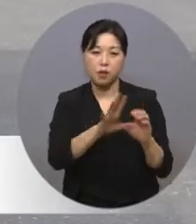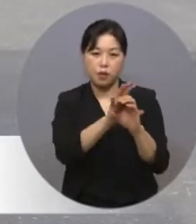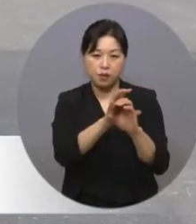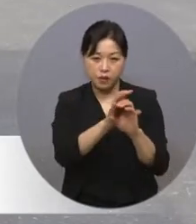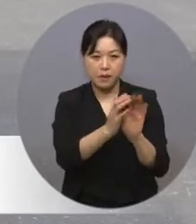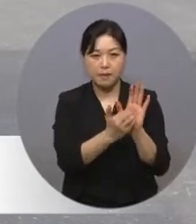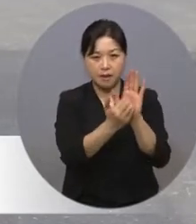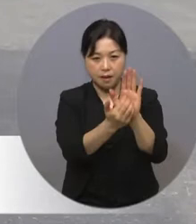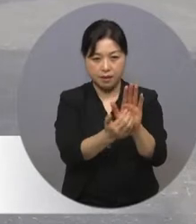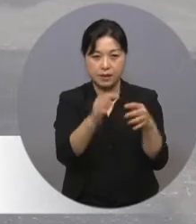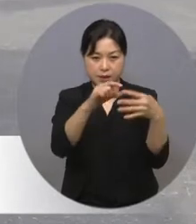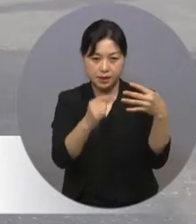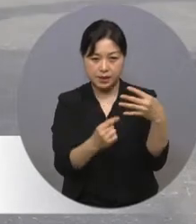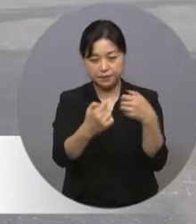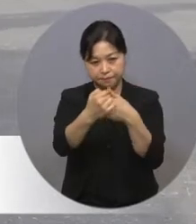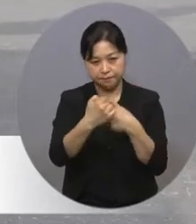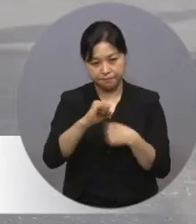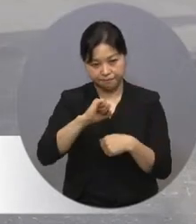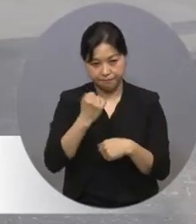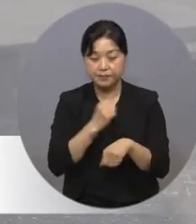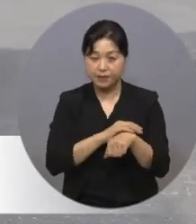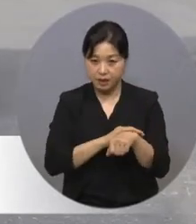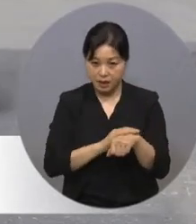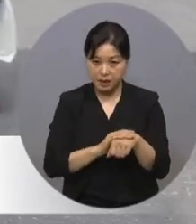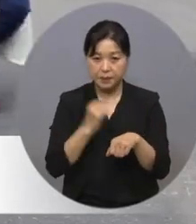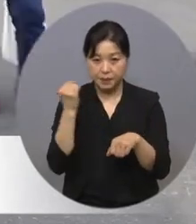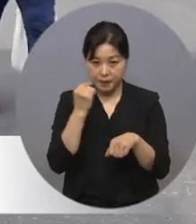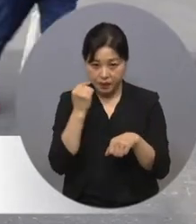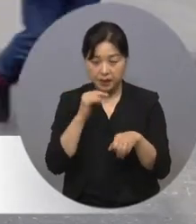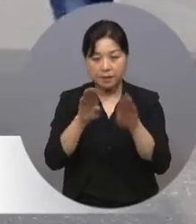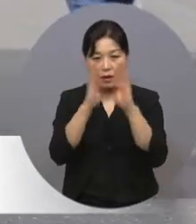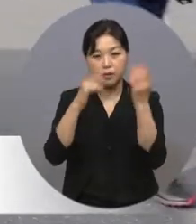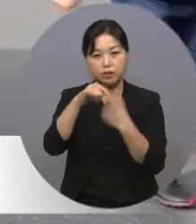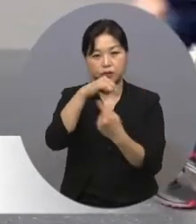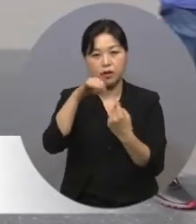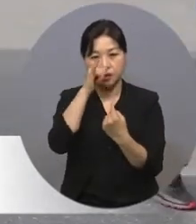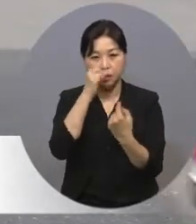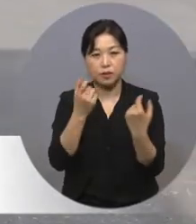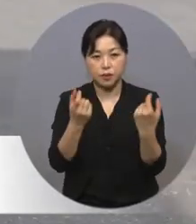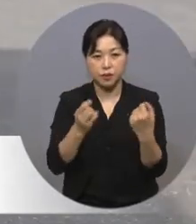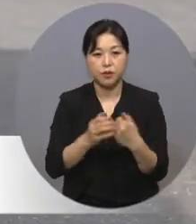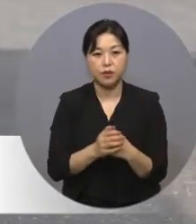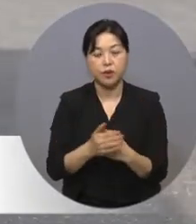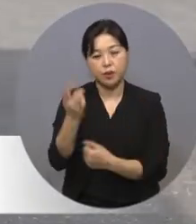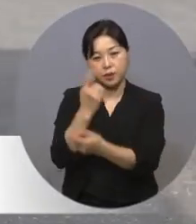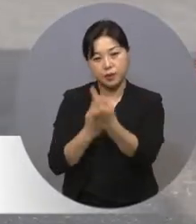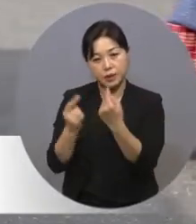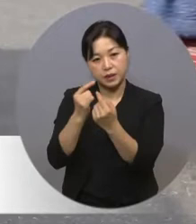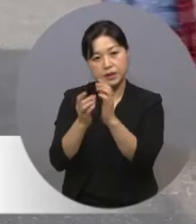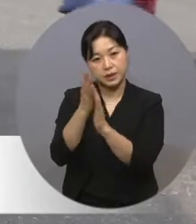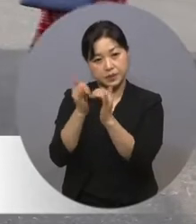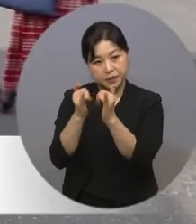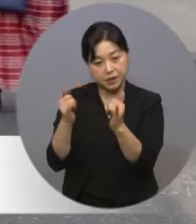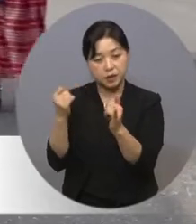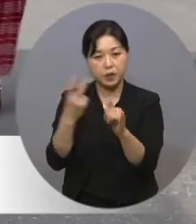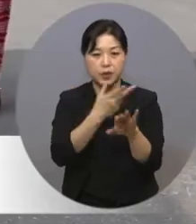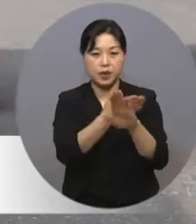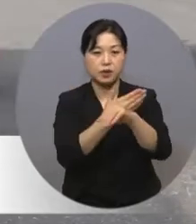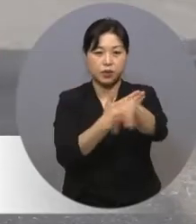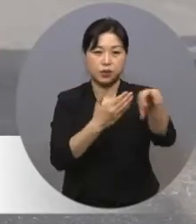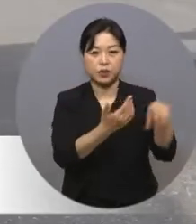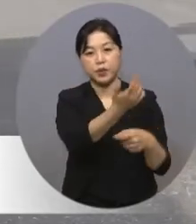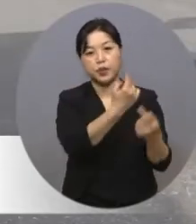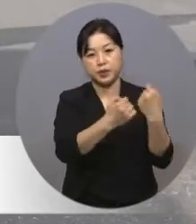대책을 철저하게 지키면서 박람회를 운영을 하고 있고 여기 관람하시는 시민분들이나 외지에서